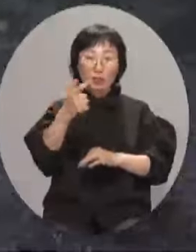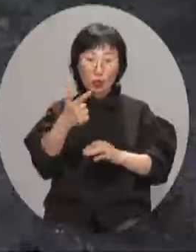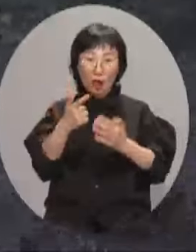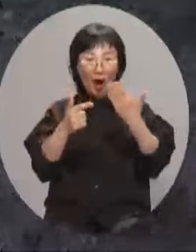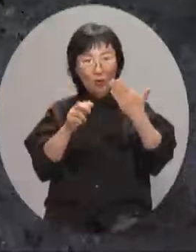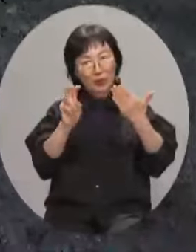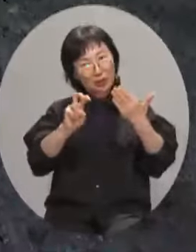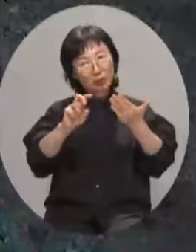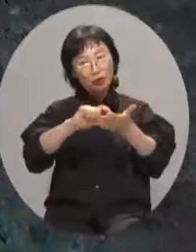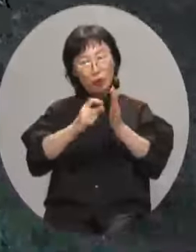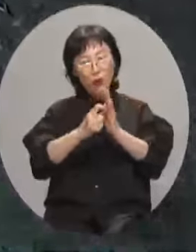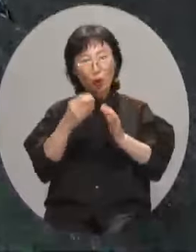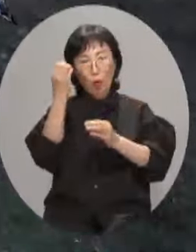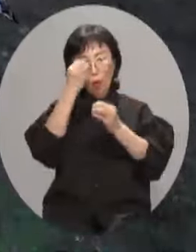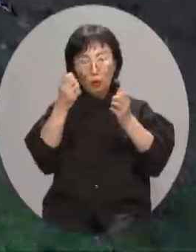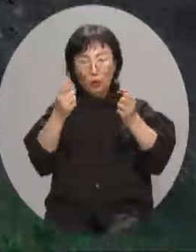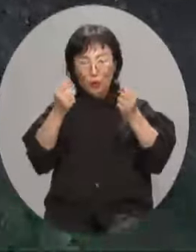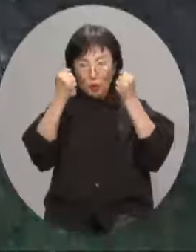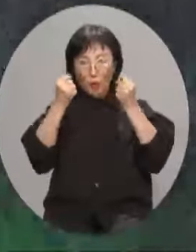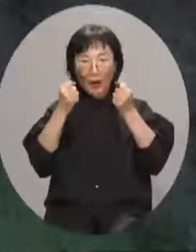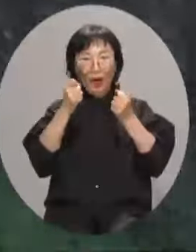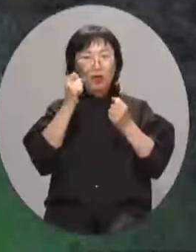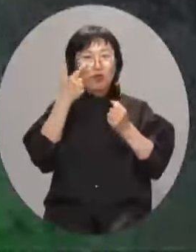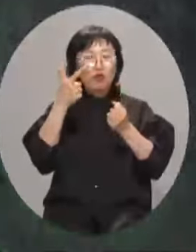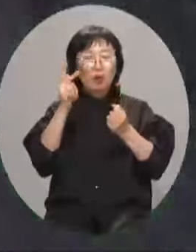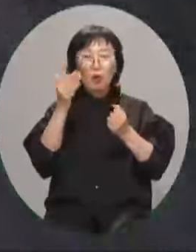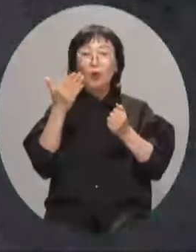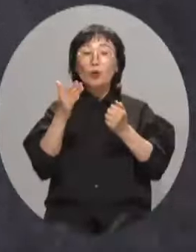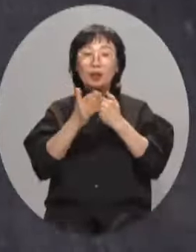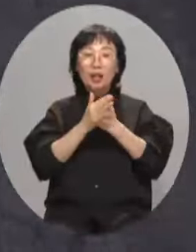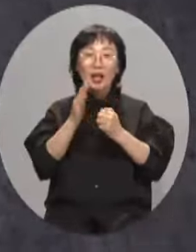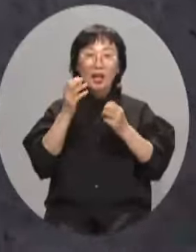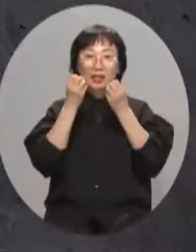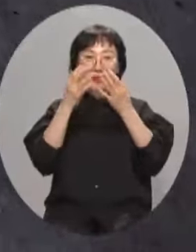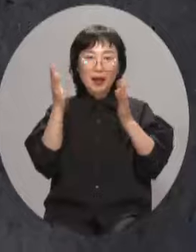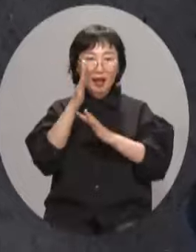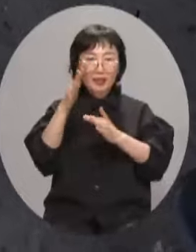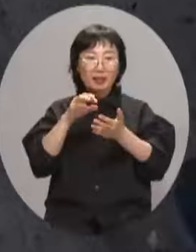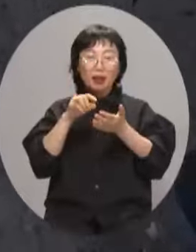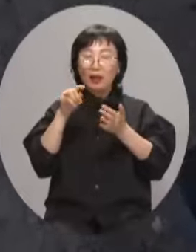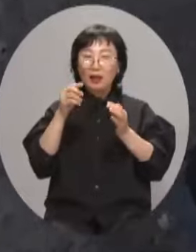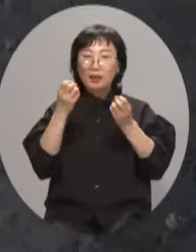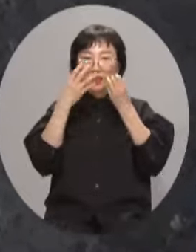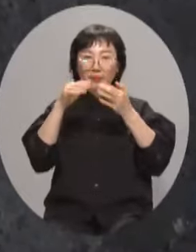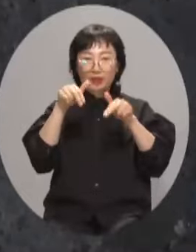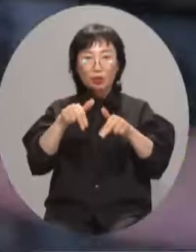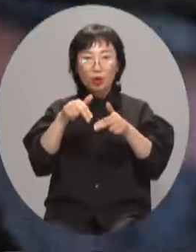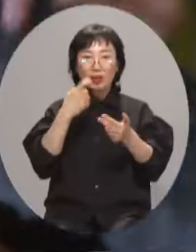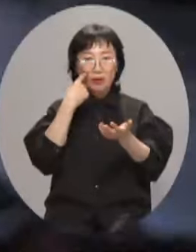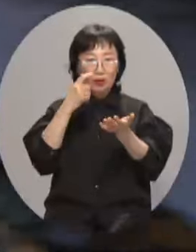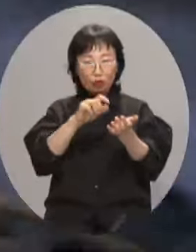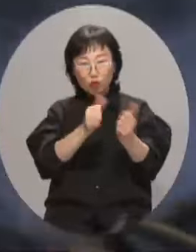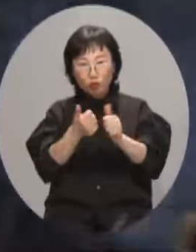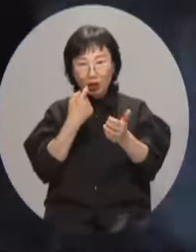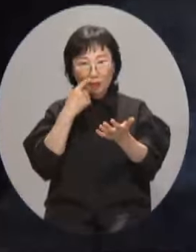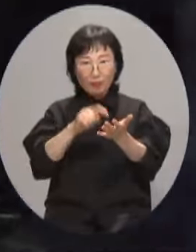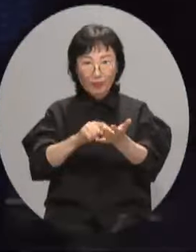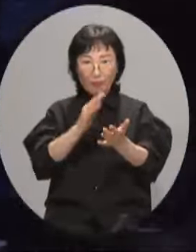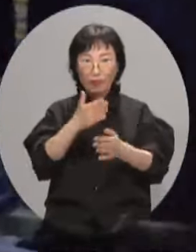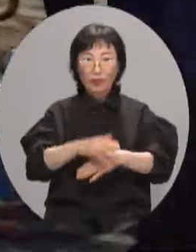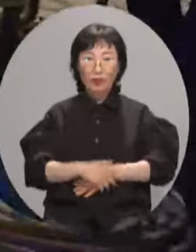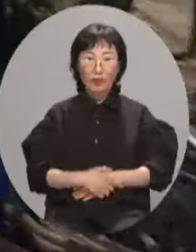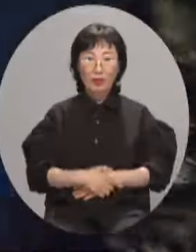20분쯤 고등학교를 갓 졸업한 6개월 차 신입사원이 숨진 채 발견된 곳입니다. 여기는 일하는 곳이